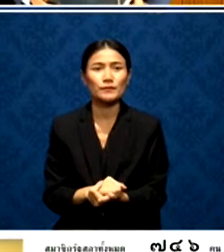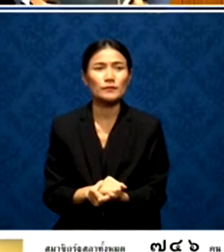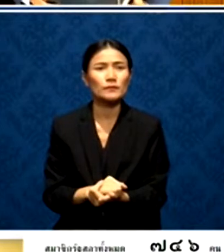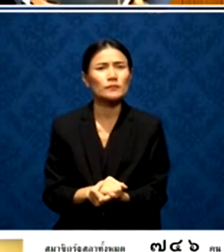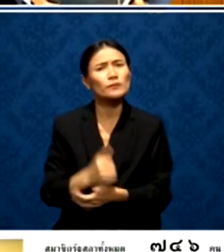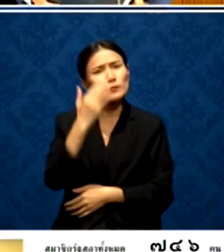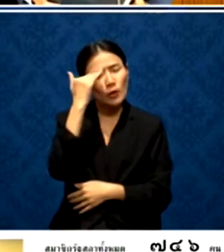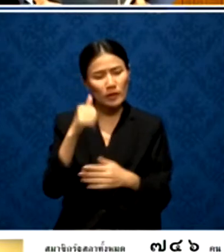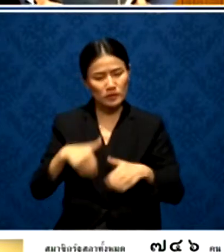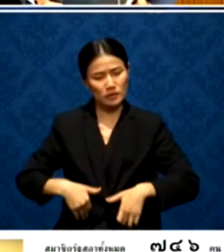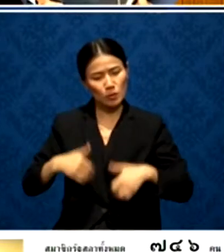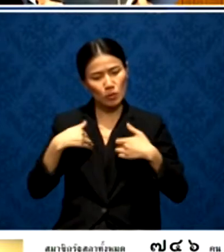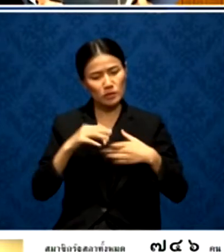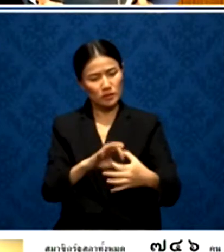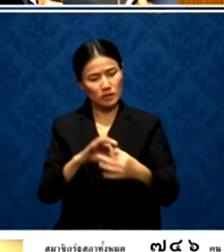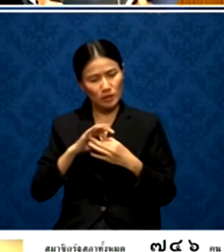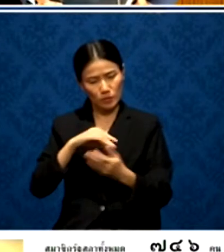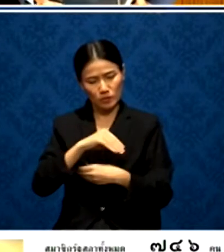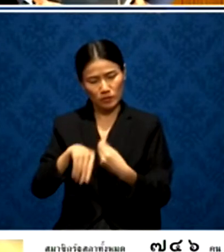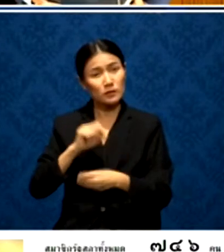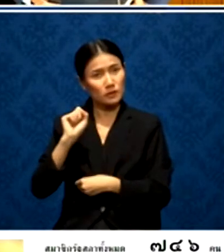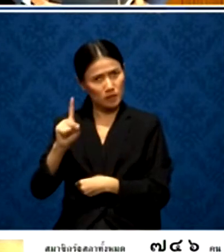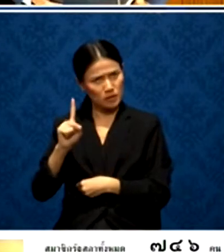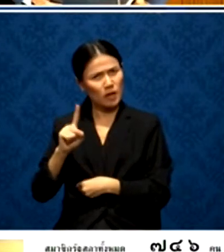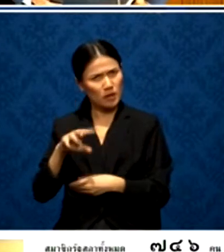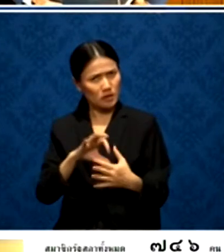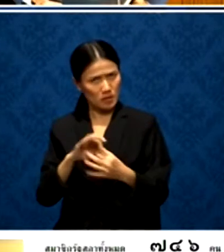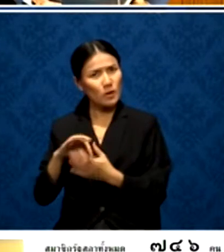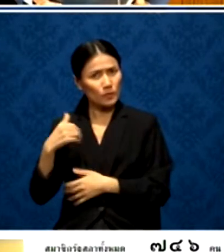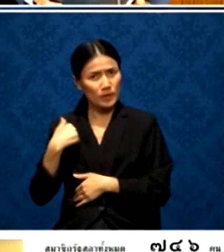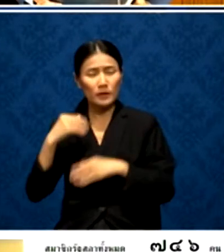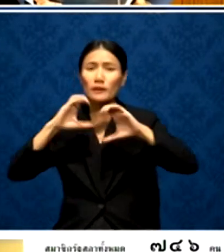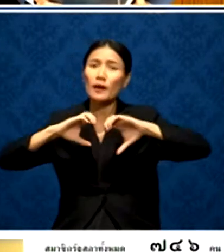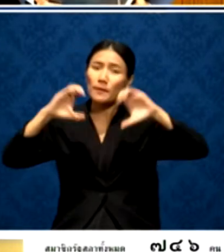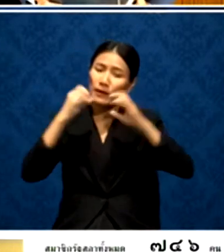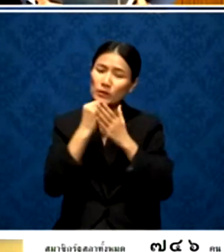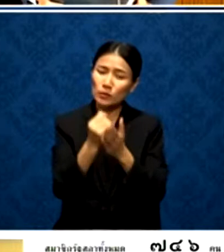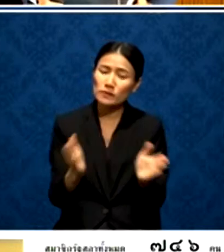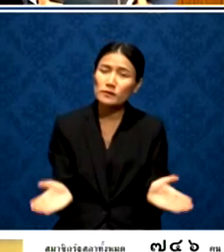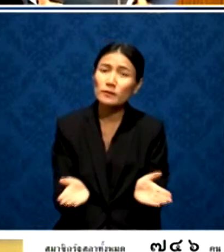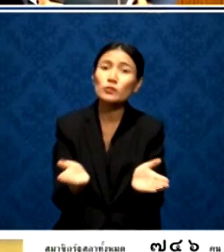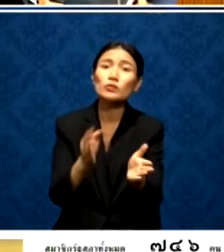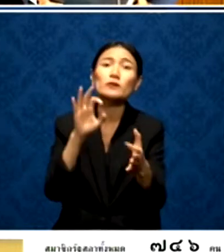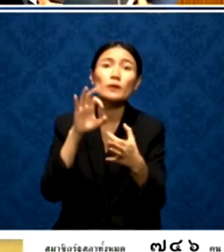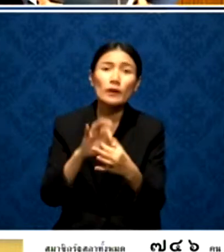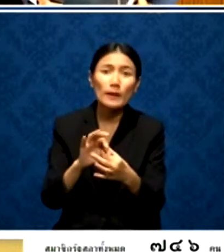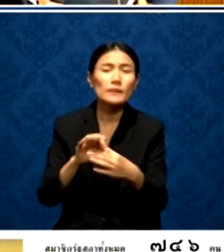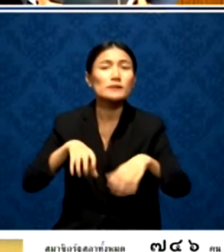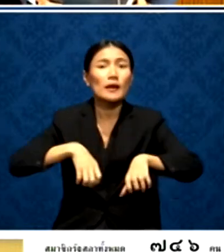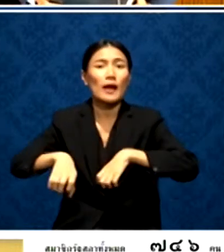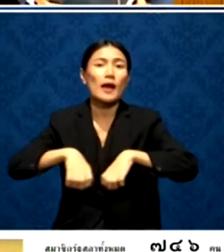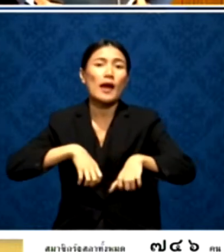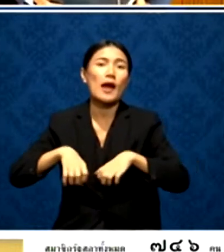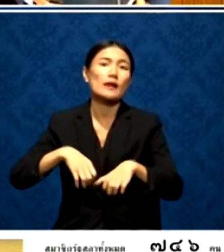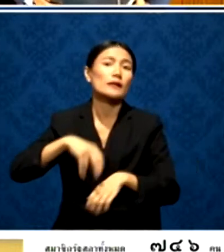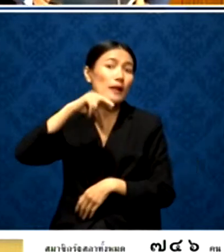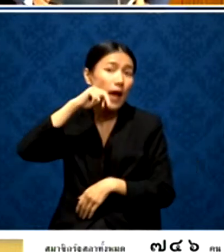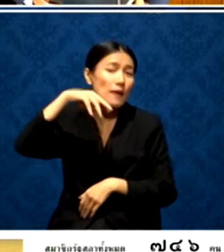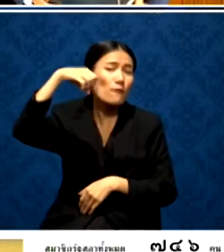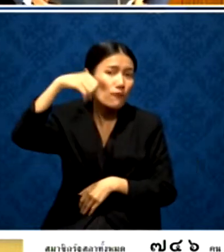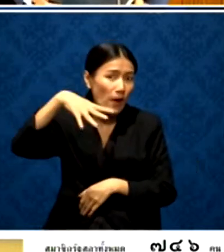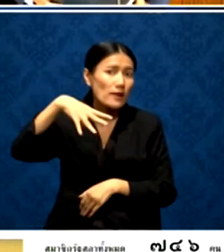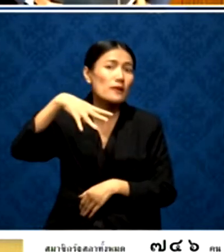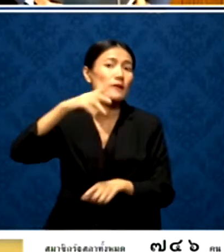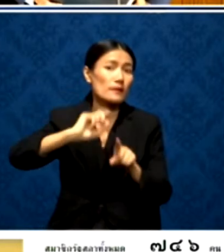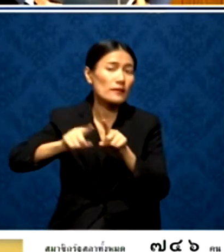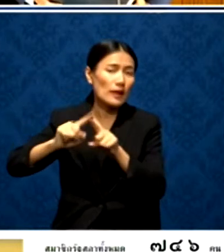ชีวิตและเศรษฐกิจรัฐบาลจะสนับสนุนให้เกิดการบริหารจัดการราคาพลังงานทั้งค่าไ